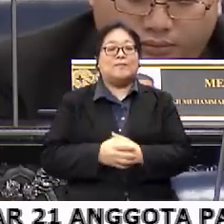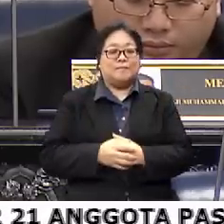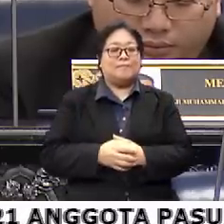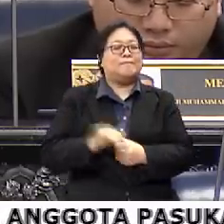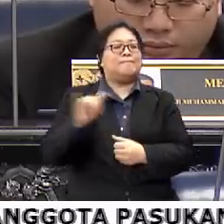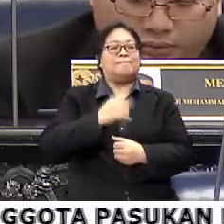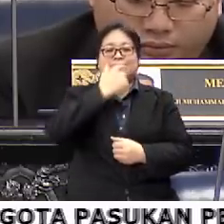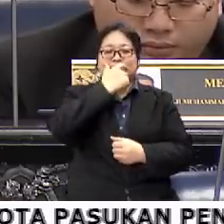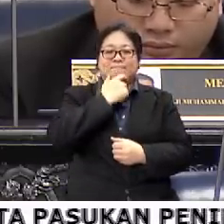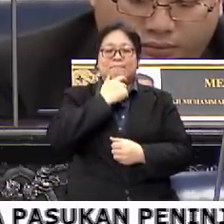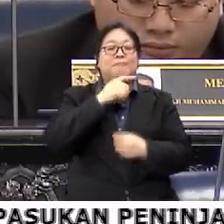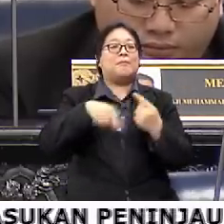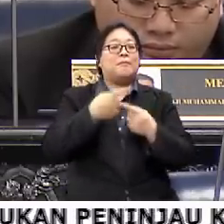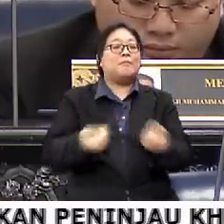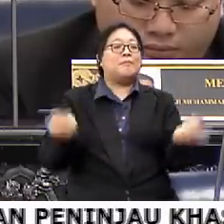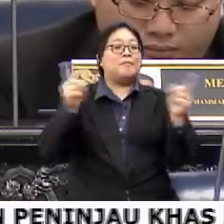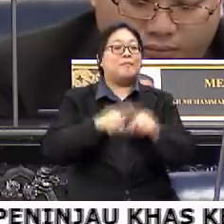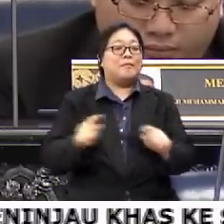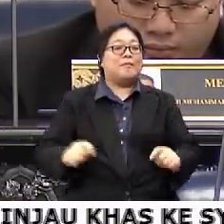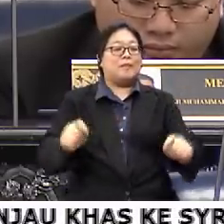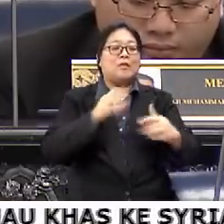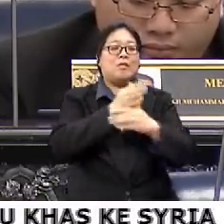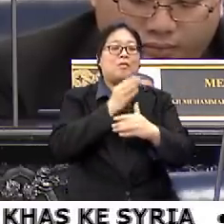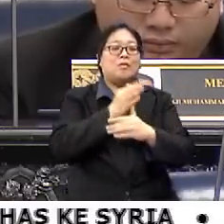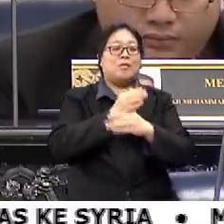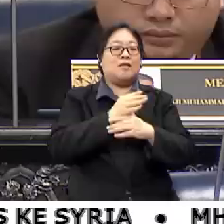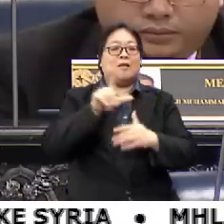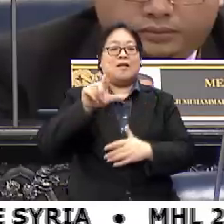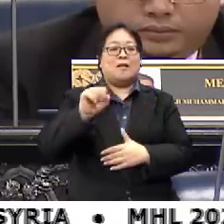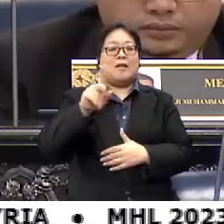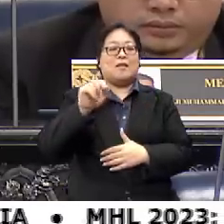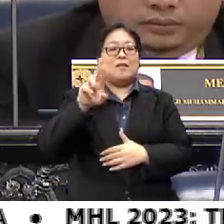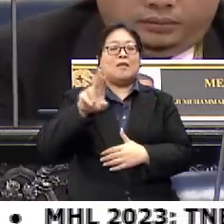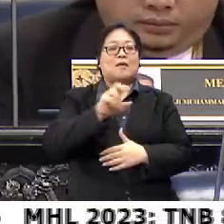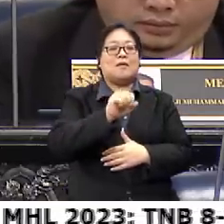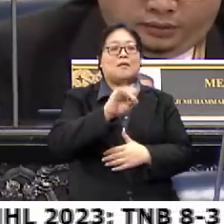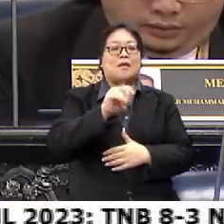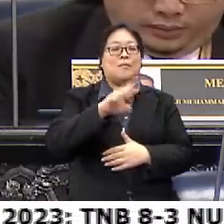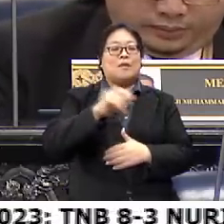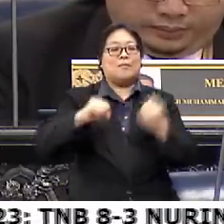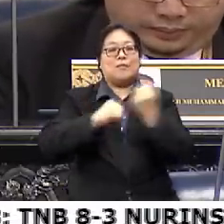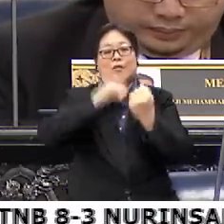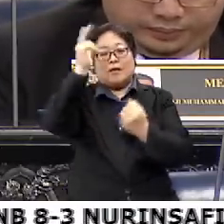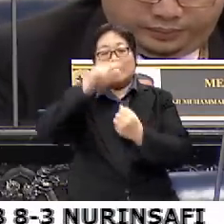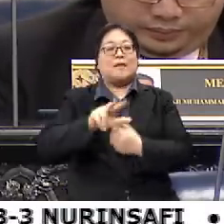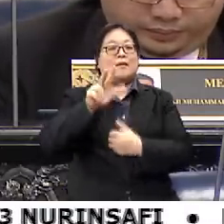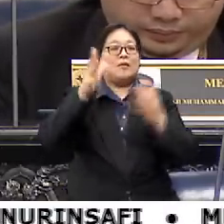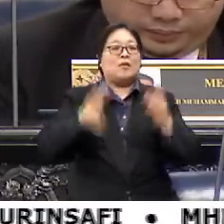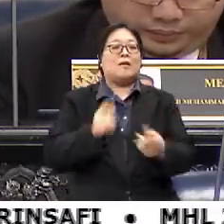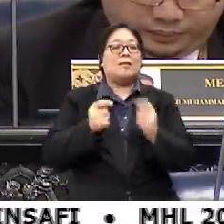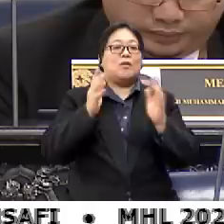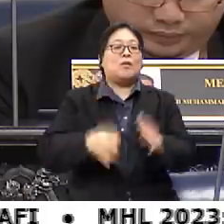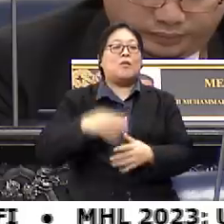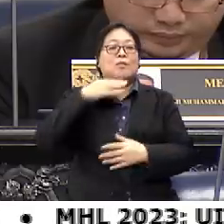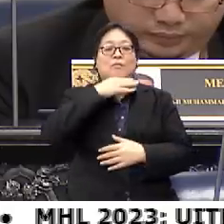Turut menyedihkan apabila berlaku tindakan intimidasi oleh laskar-laskar cyber pihak penyokong kerajaan terhadap 3 orang TikTokers